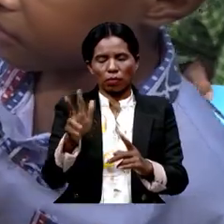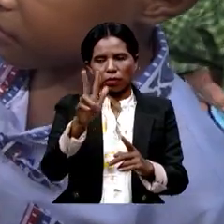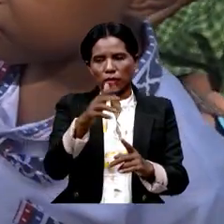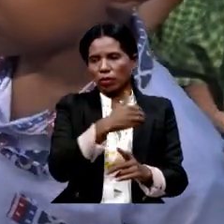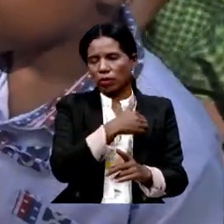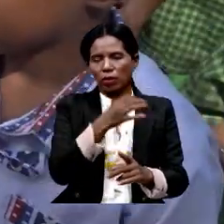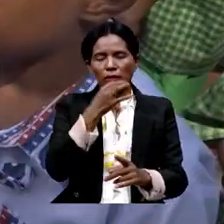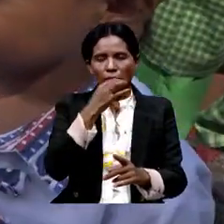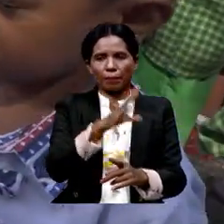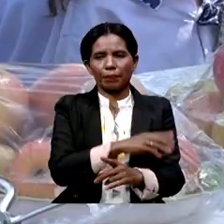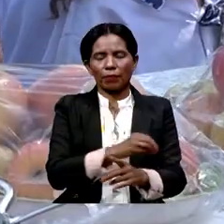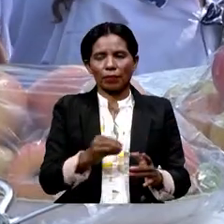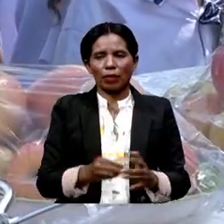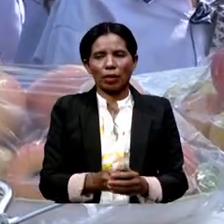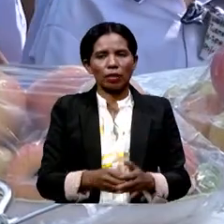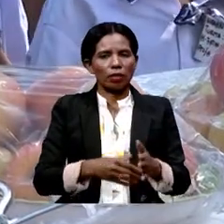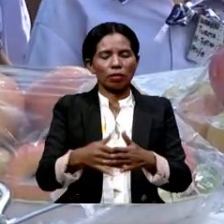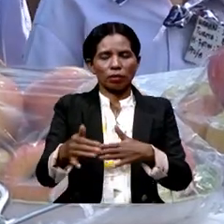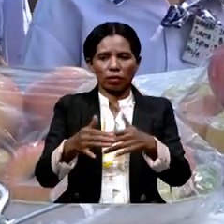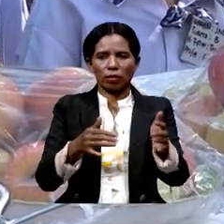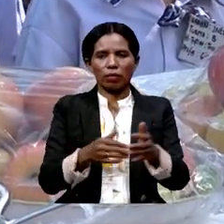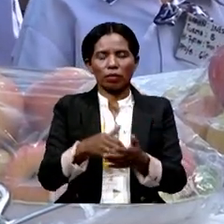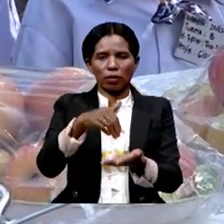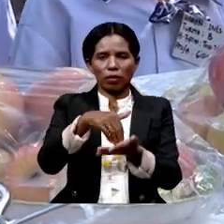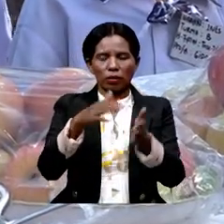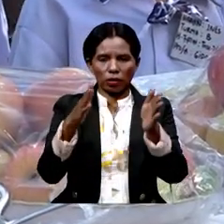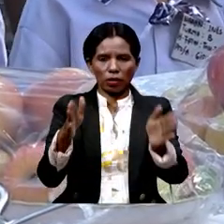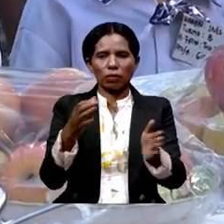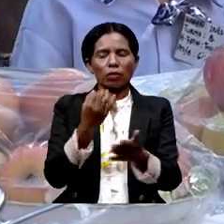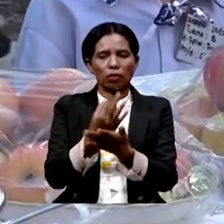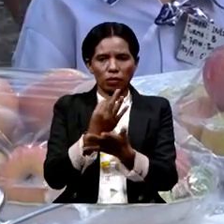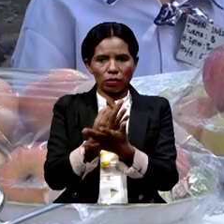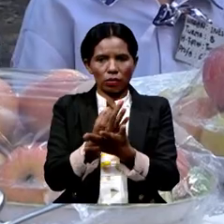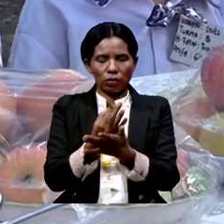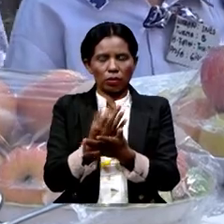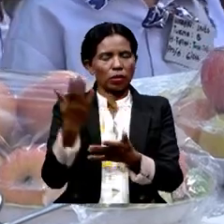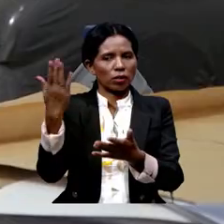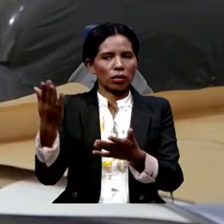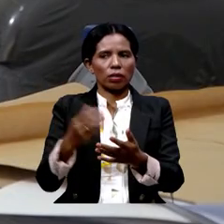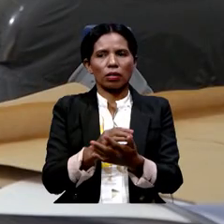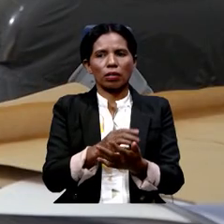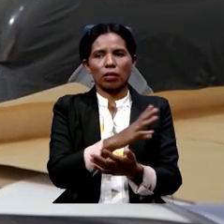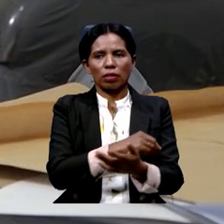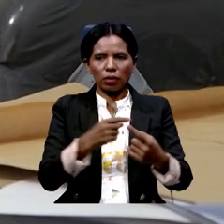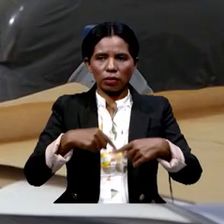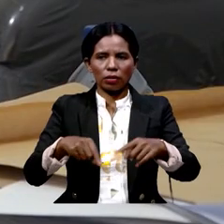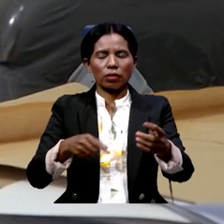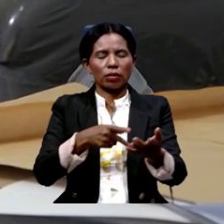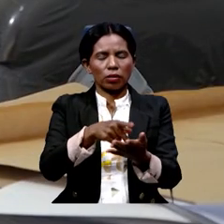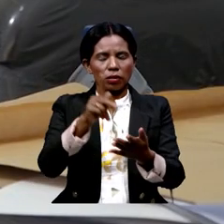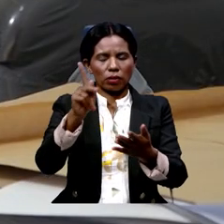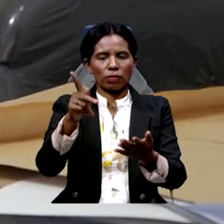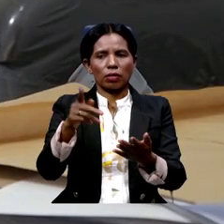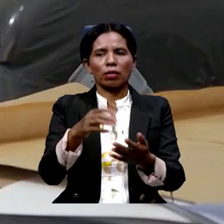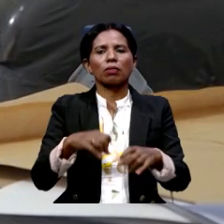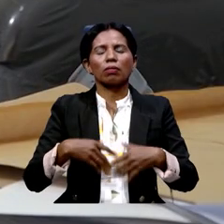kan neve ne dala ruma estudante ni osambe i hane dala ruma sida ba fale kofre do estado ga